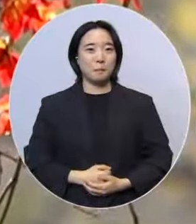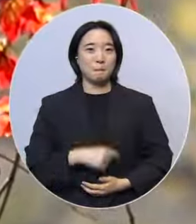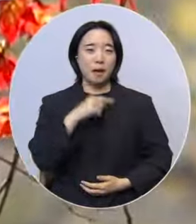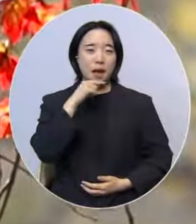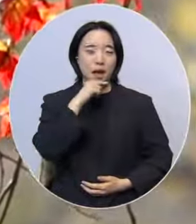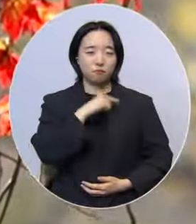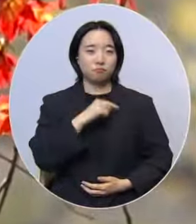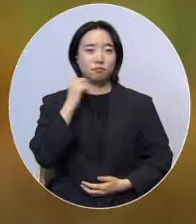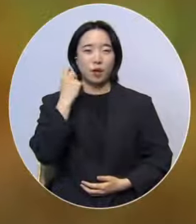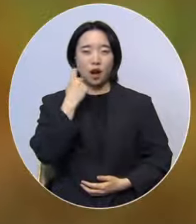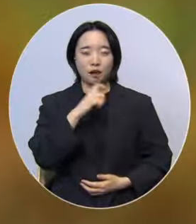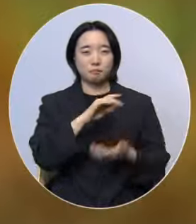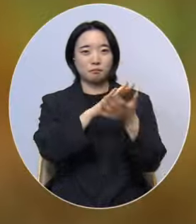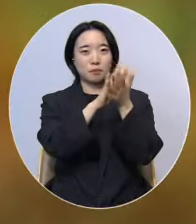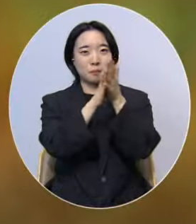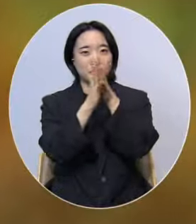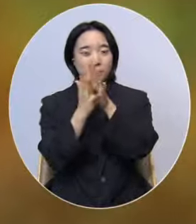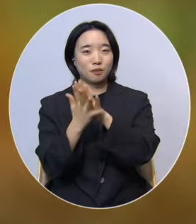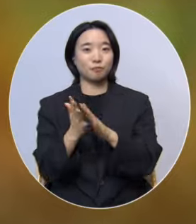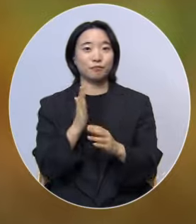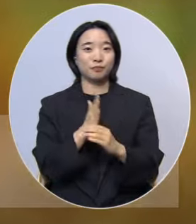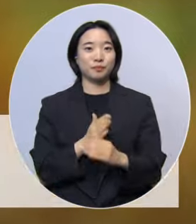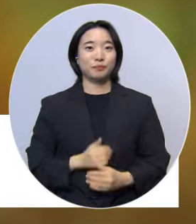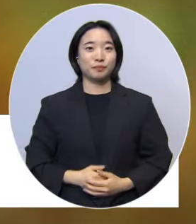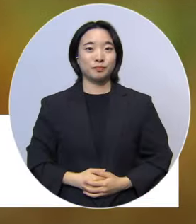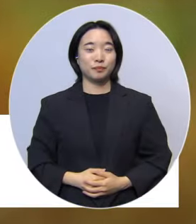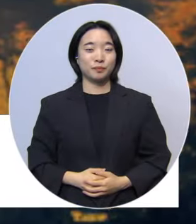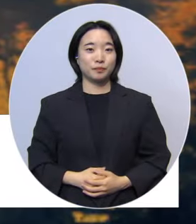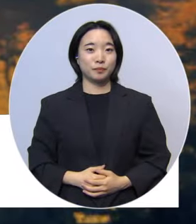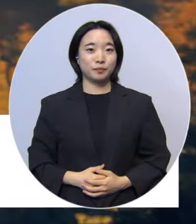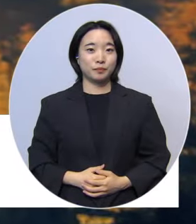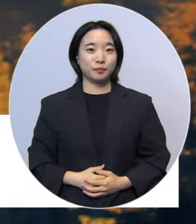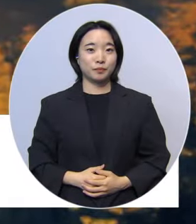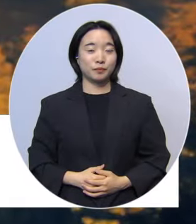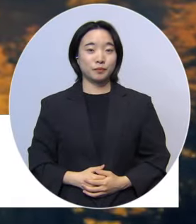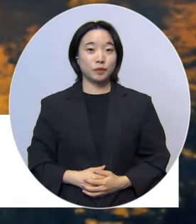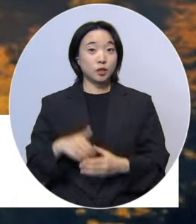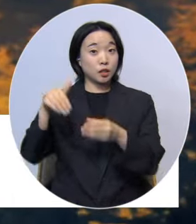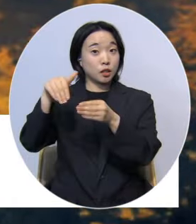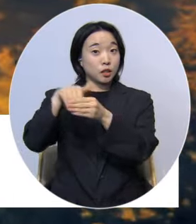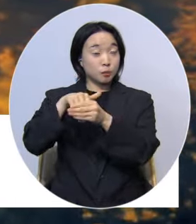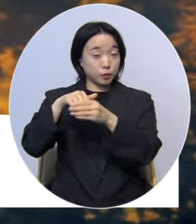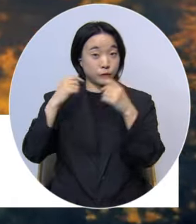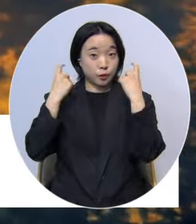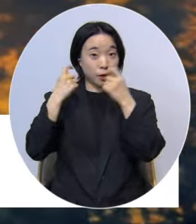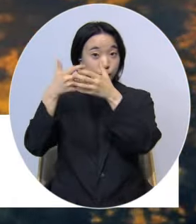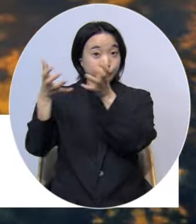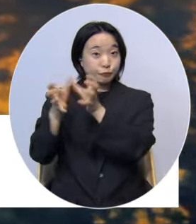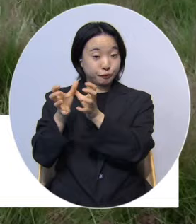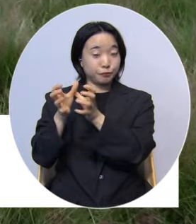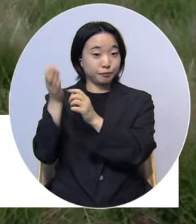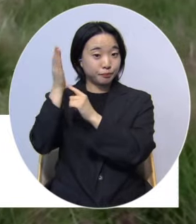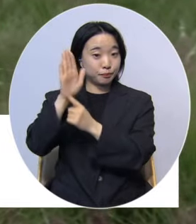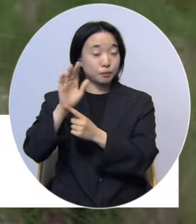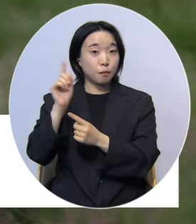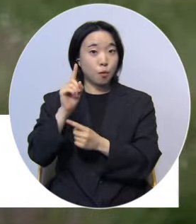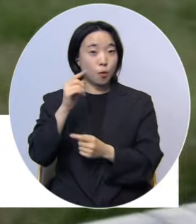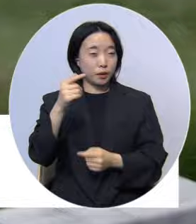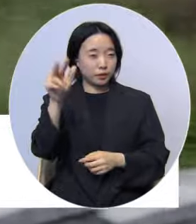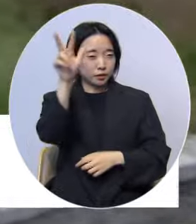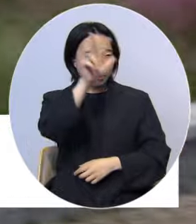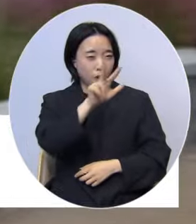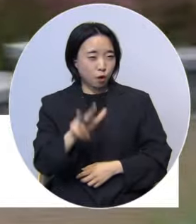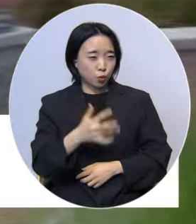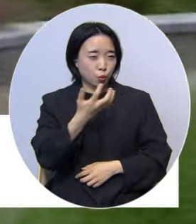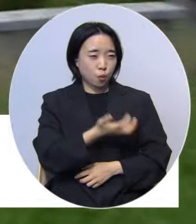울긋불긋 색색의 옷으로 갈아입을 준비를 맞췄습니다 문화체육 관광부가 가을을 맞아 지역 지역 곳곳 관광자원을